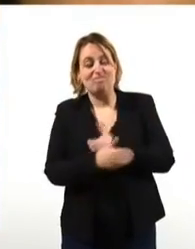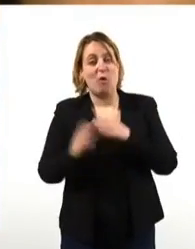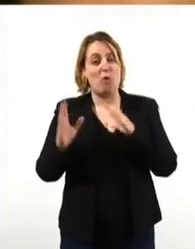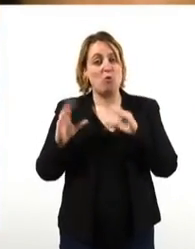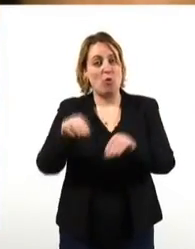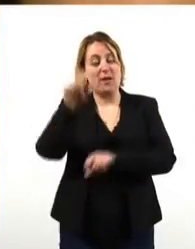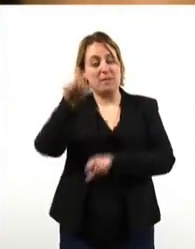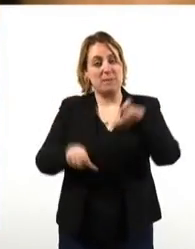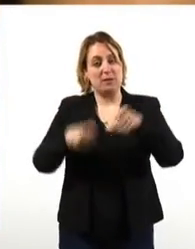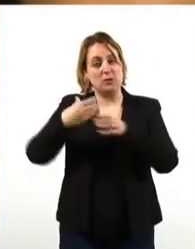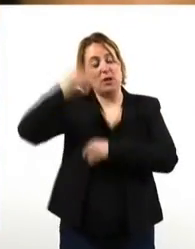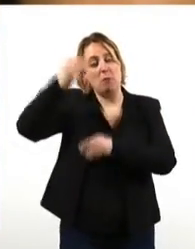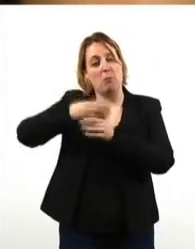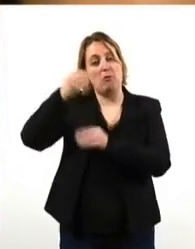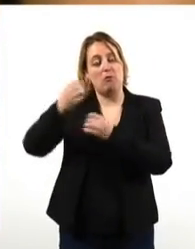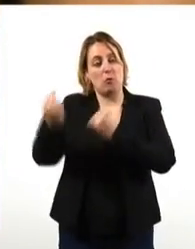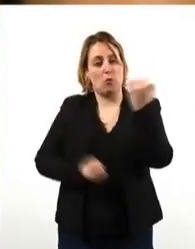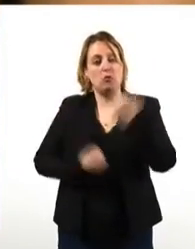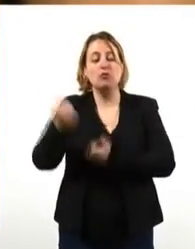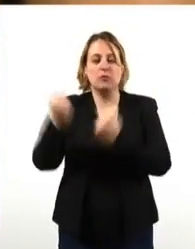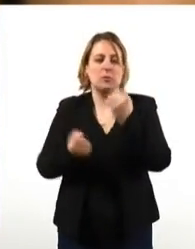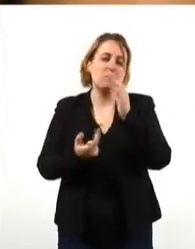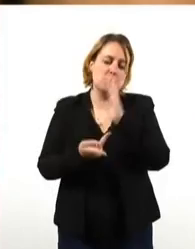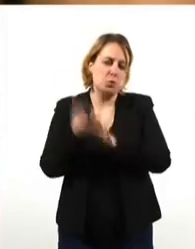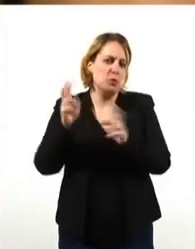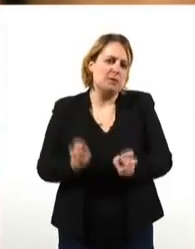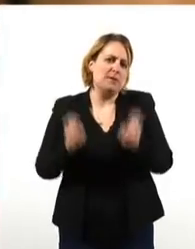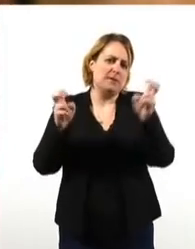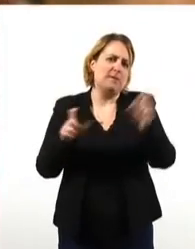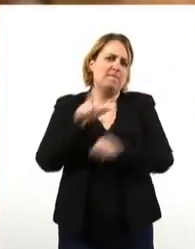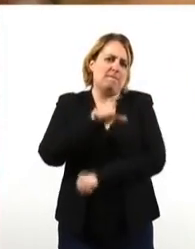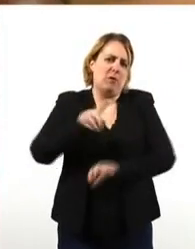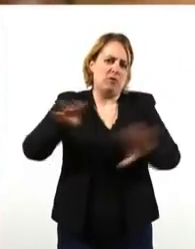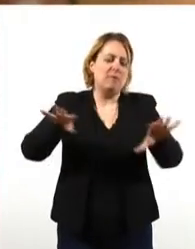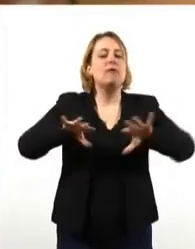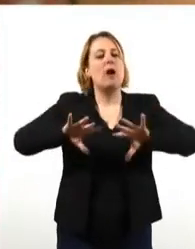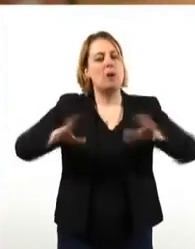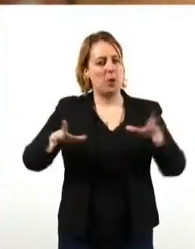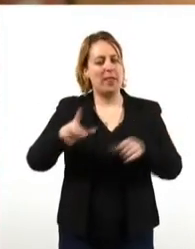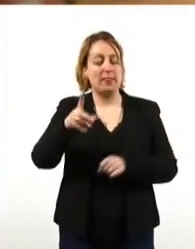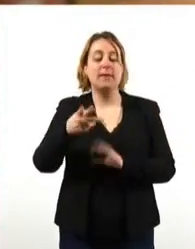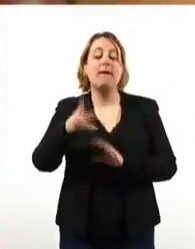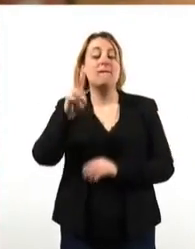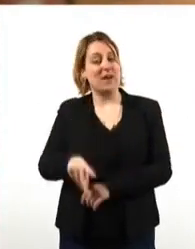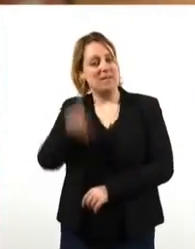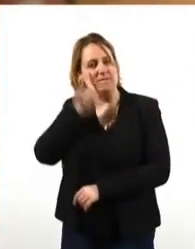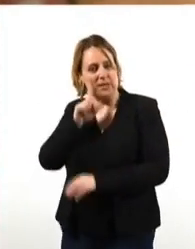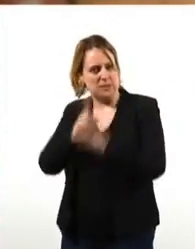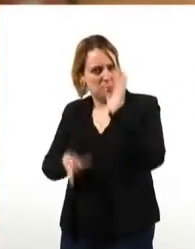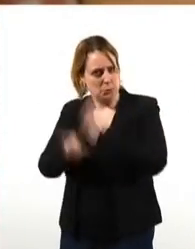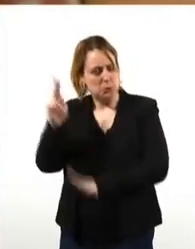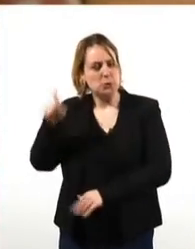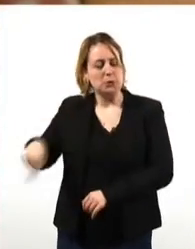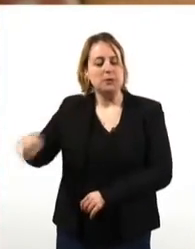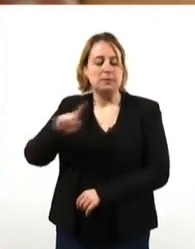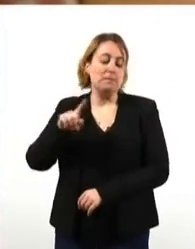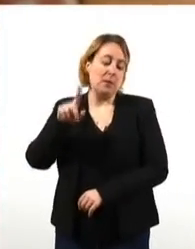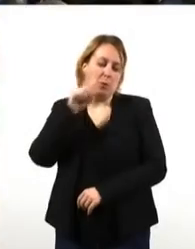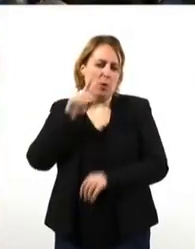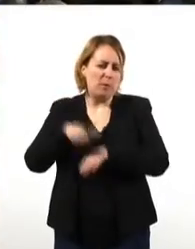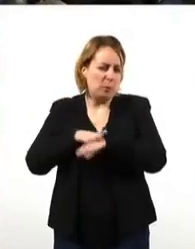les apprentis conducteurs réalisent est plutôt autour de 29 en moyenne, c'est encore plus pour les filles. Et il y a plusieurs raisons structurelles à